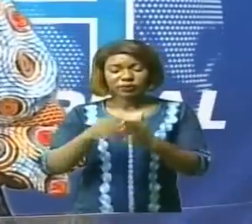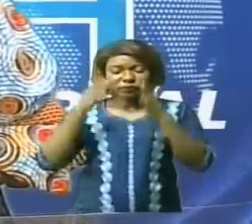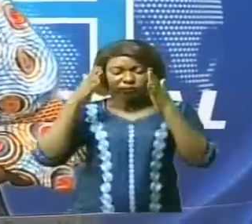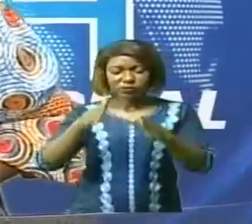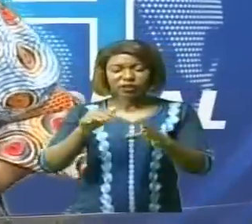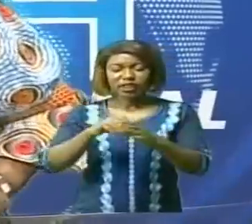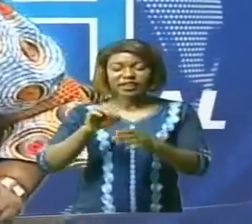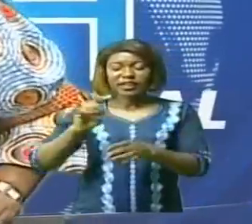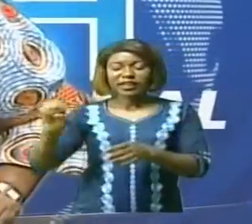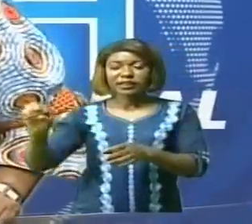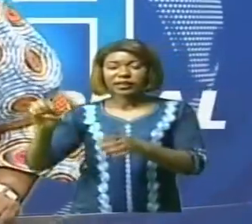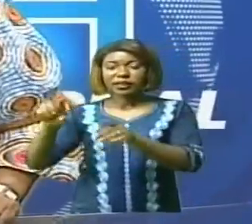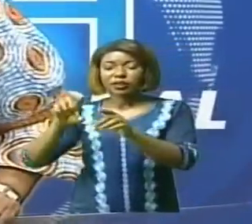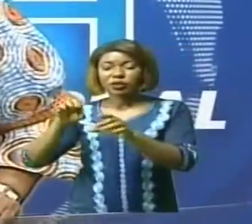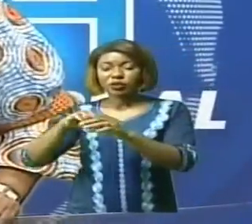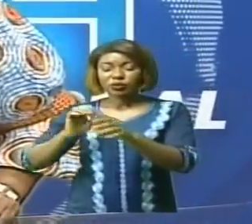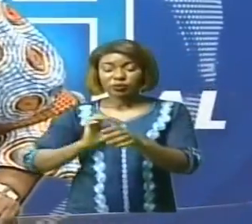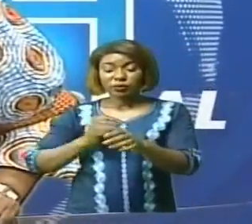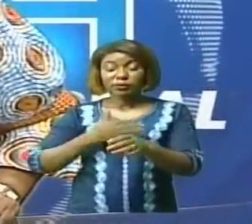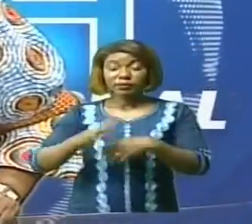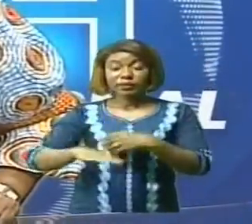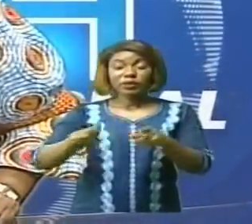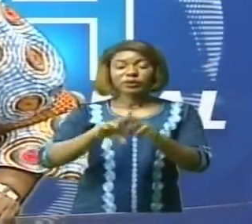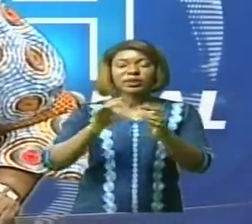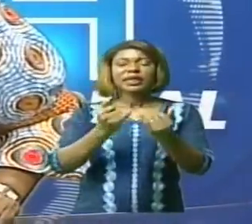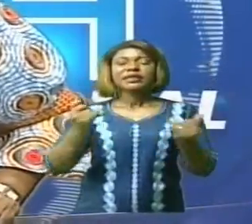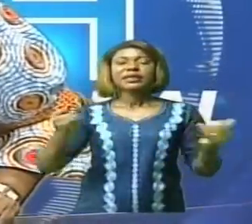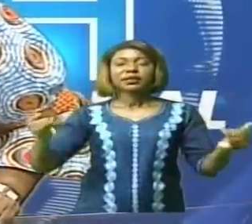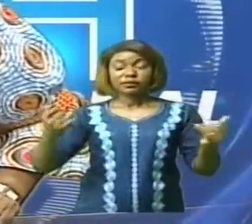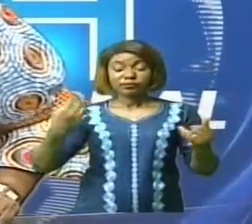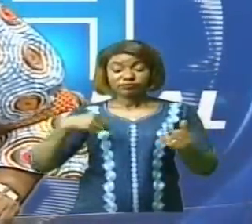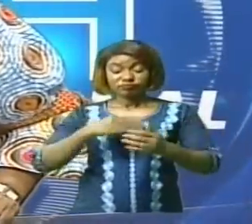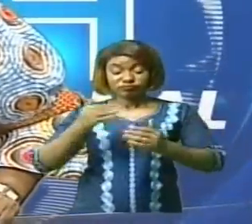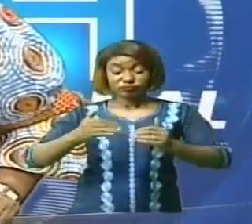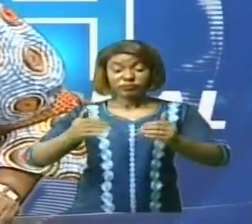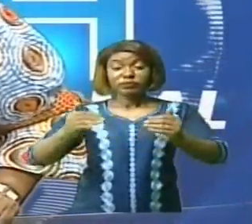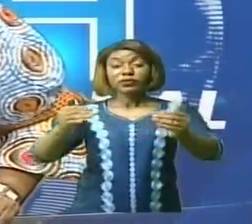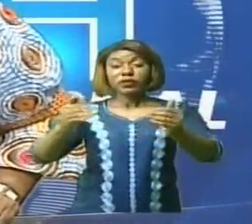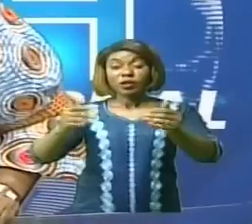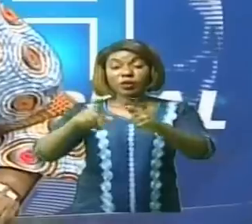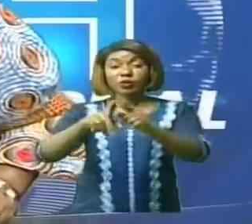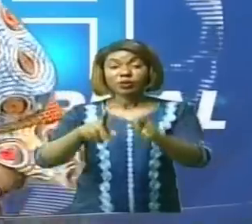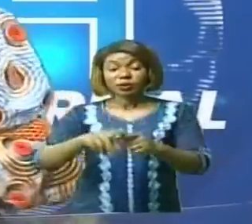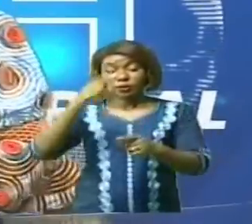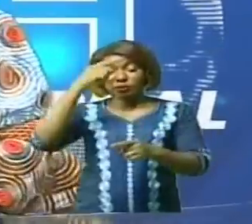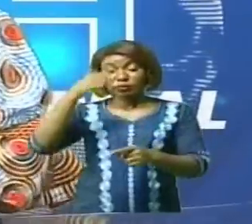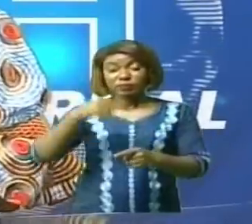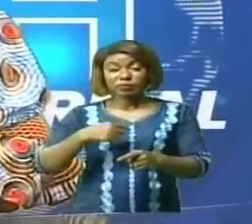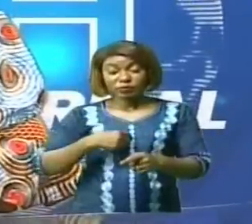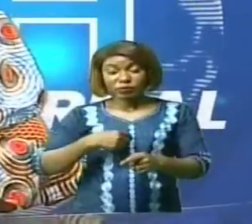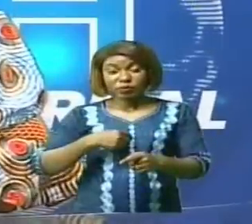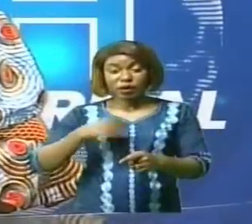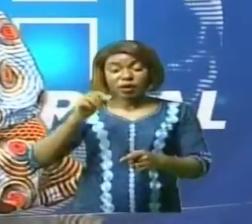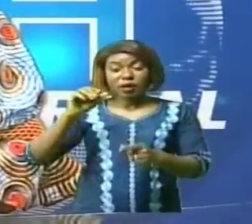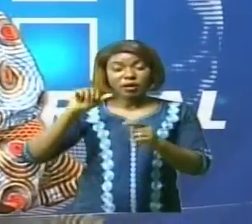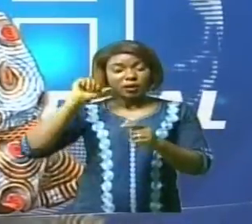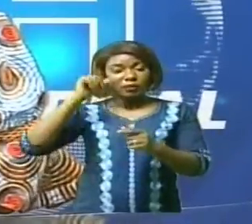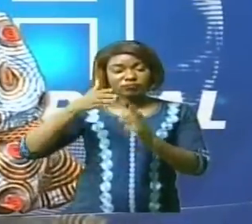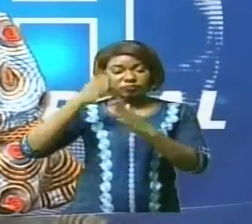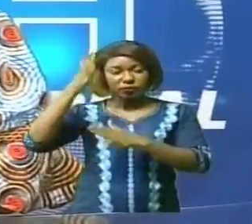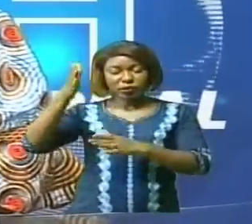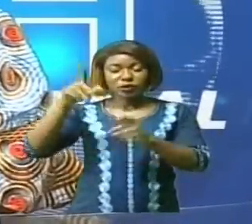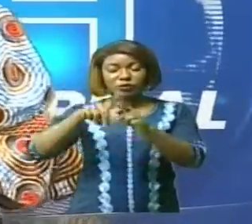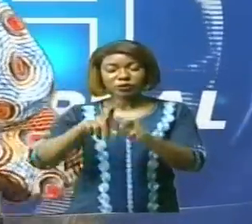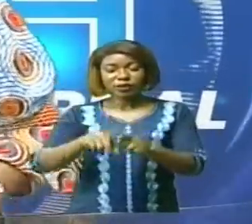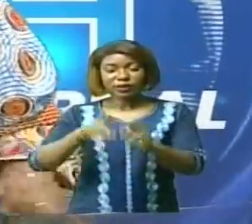sur satellite. Vous êtes sur la RTNC, l'actualité continue sur nos antennes. Retrouvez à 23h Serge Merlin